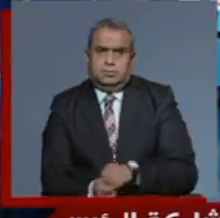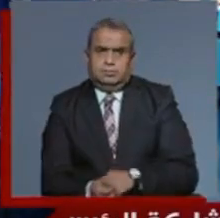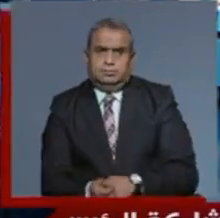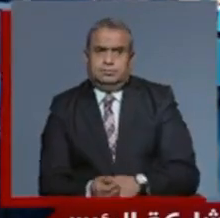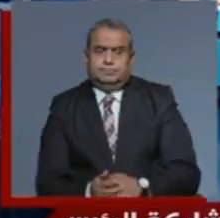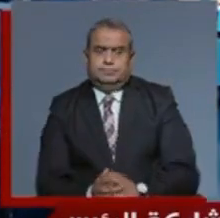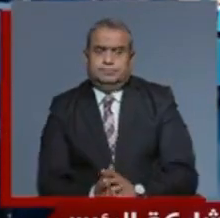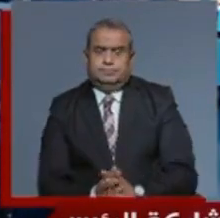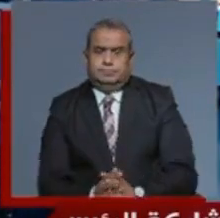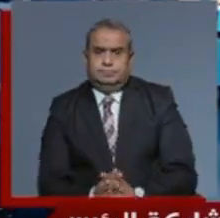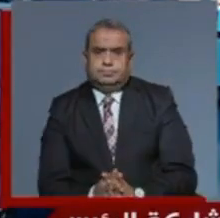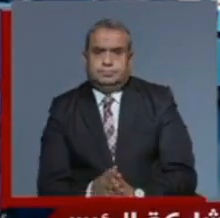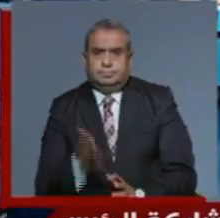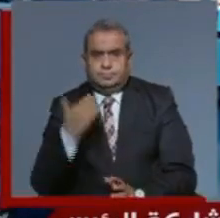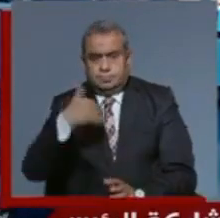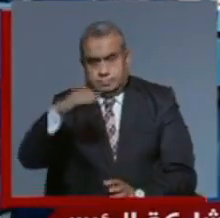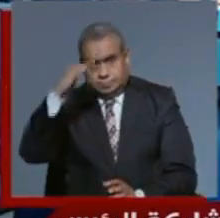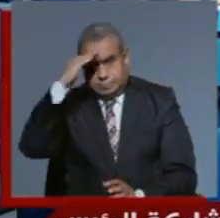شكرا جزيلا